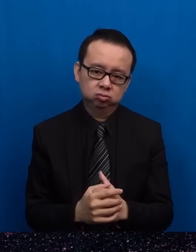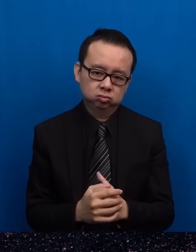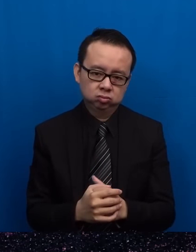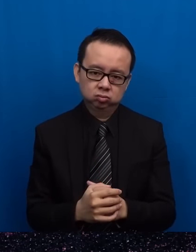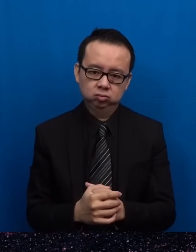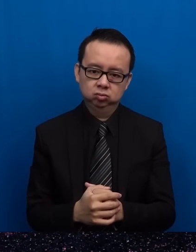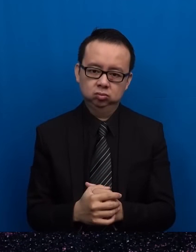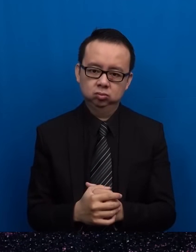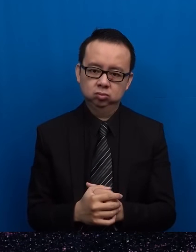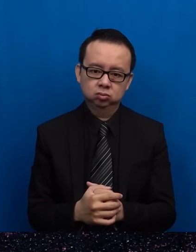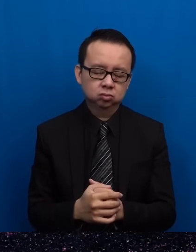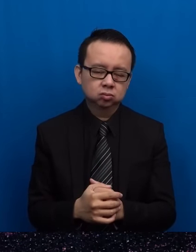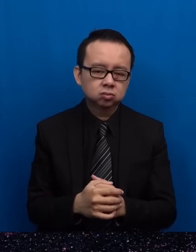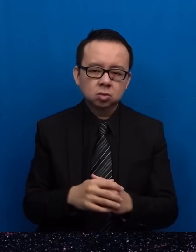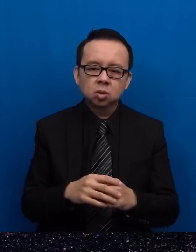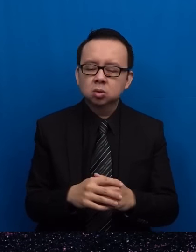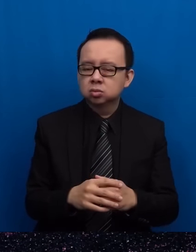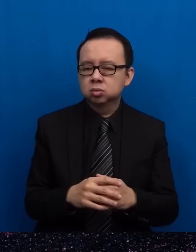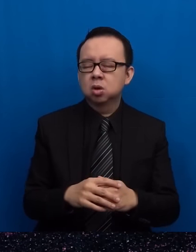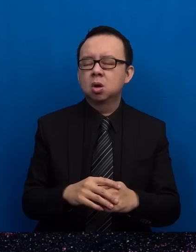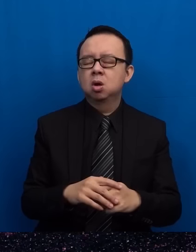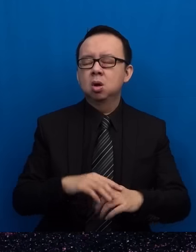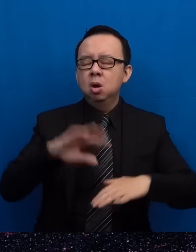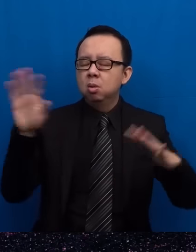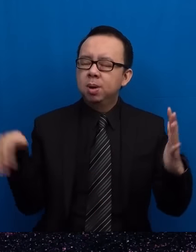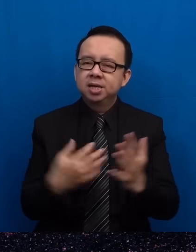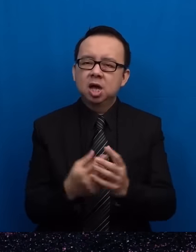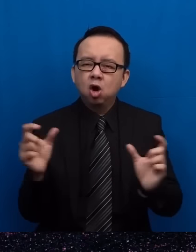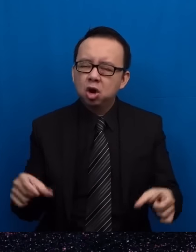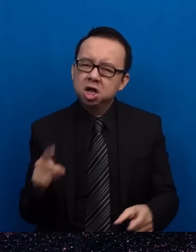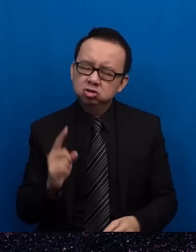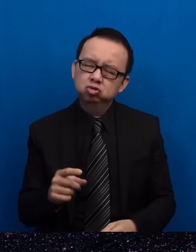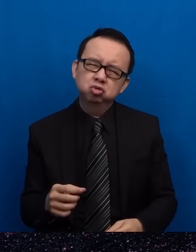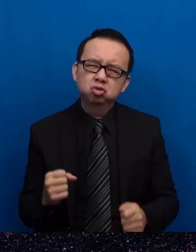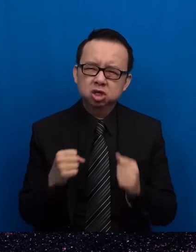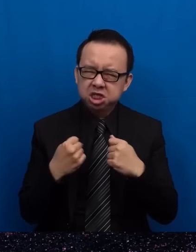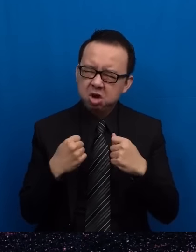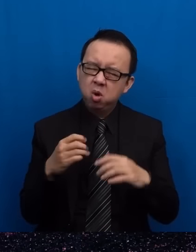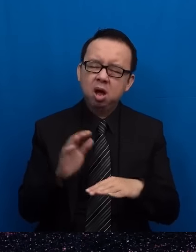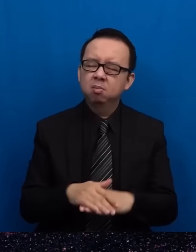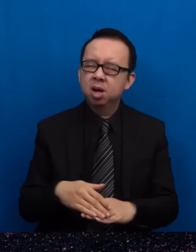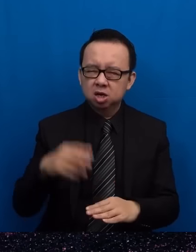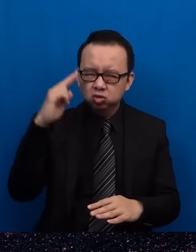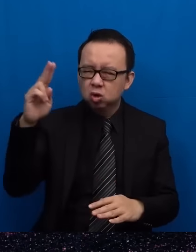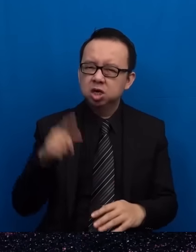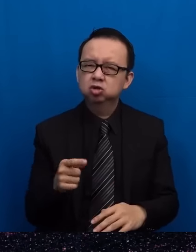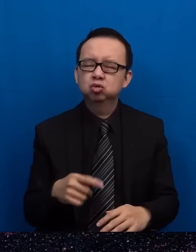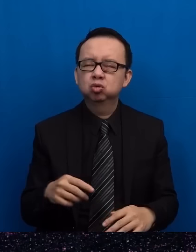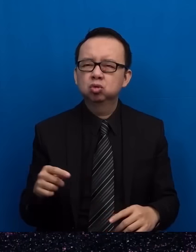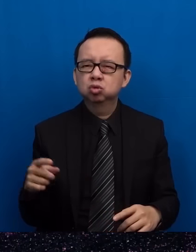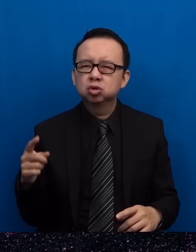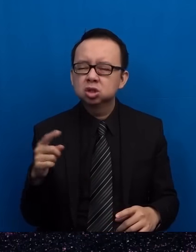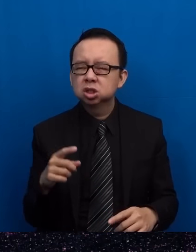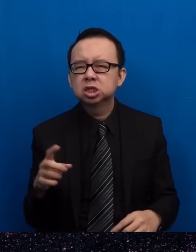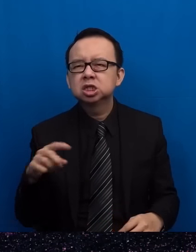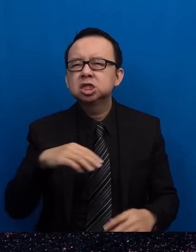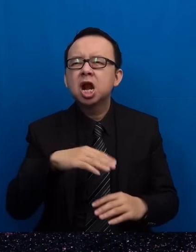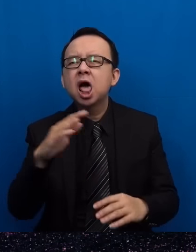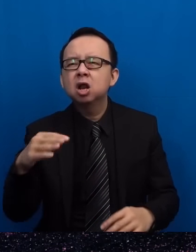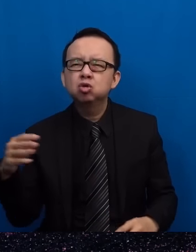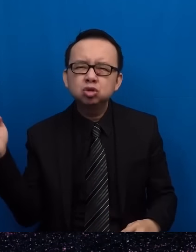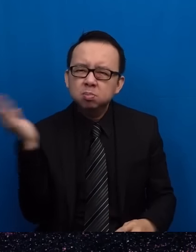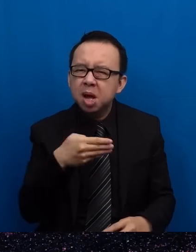Jangan, banyak orang itu kecewa sama Tuhan terlalu cepat. Dia salah nilai atau salah paham sama Tuhan. Waduh, kalau salah paham sama